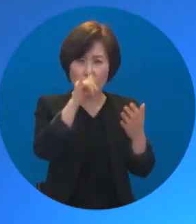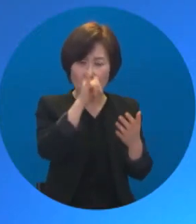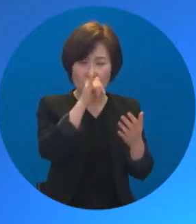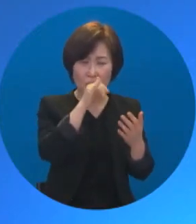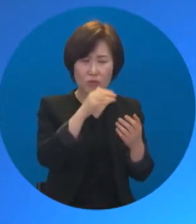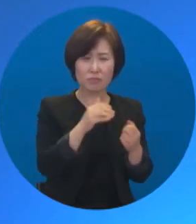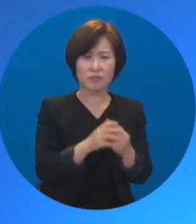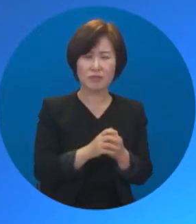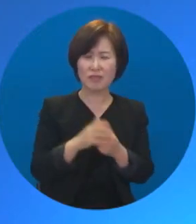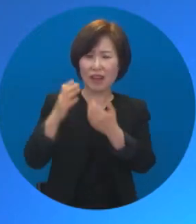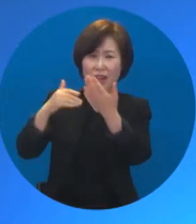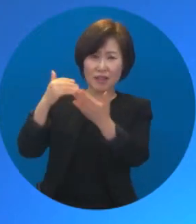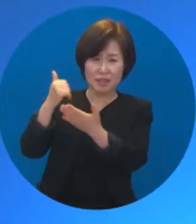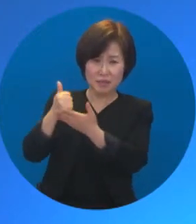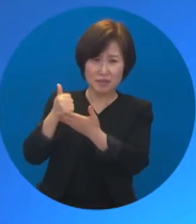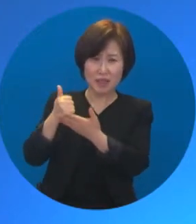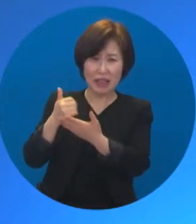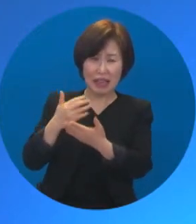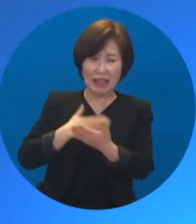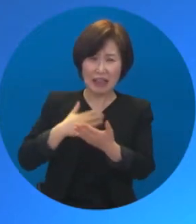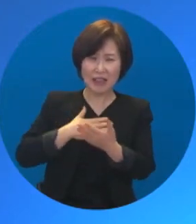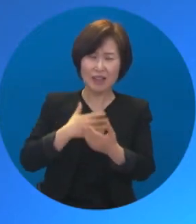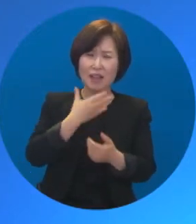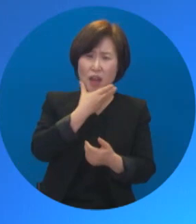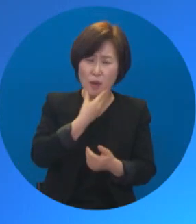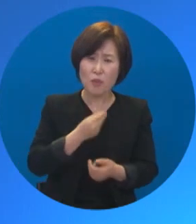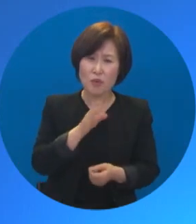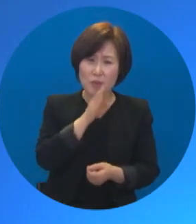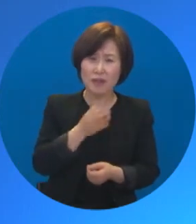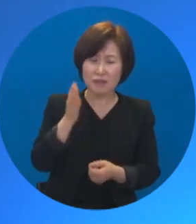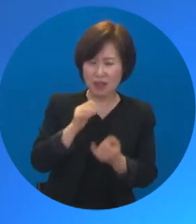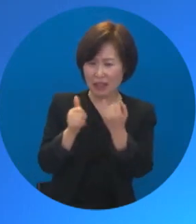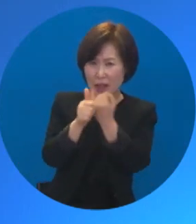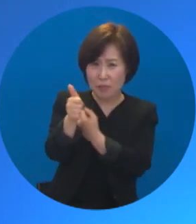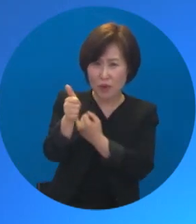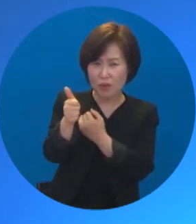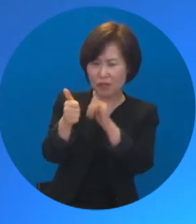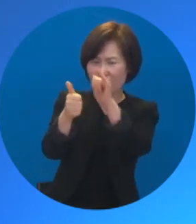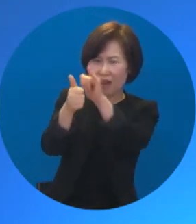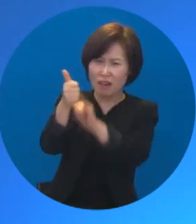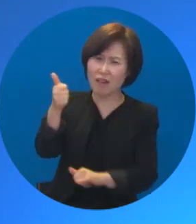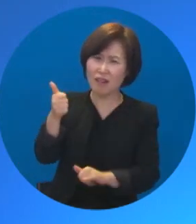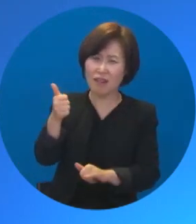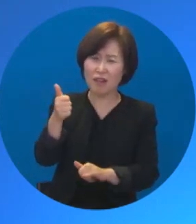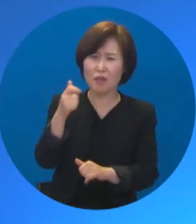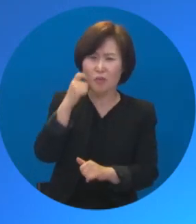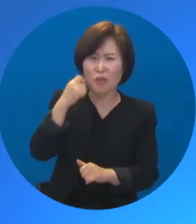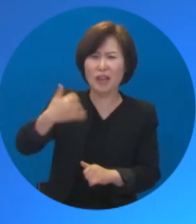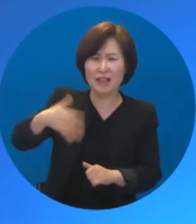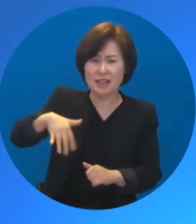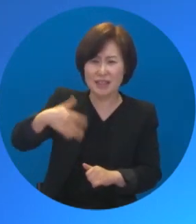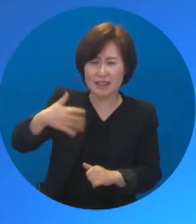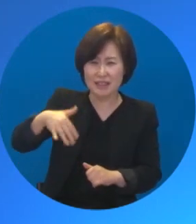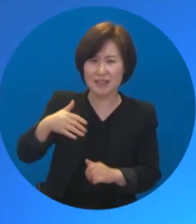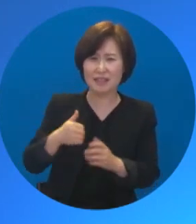주님, 저는 이 사람을 위해 해준 것이 아무것도 없는 걸요. 너무 행복해 말고는 한 게